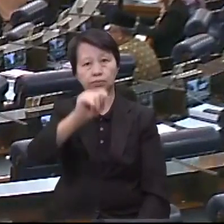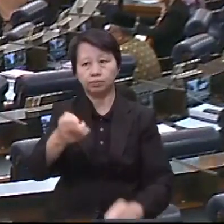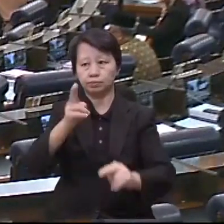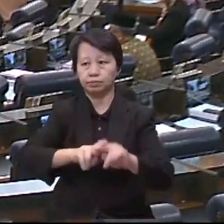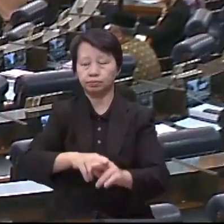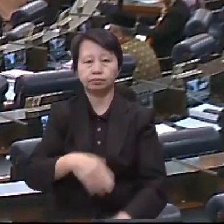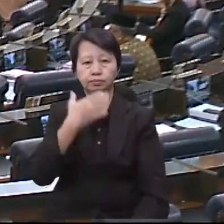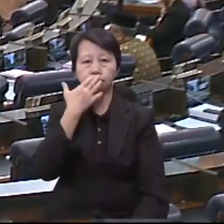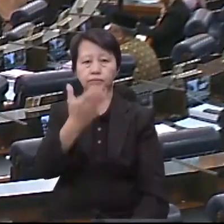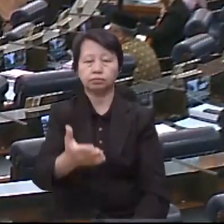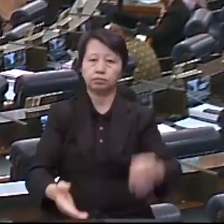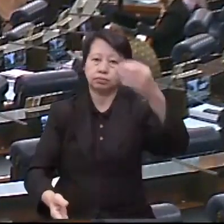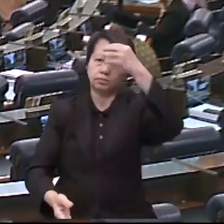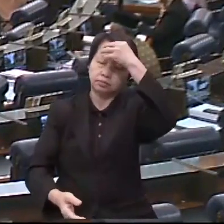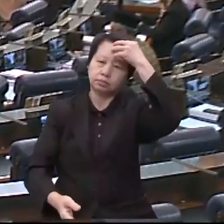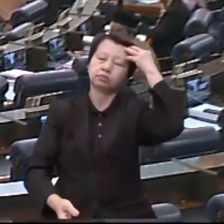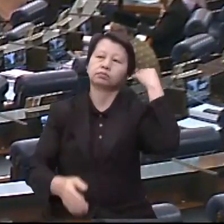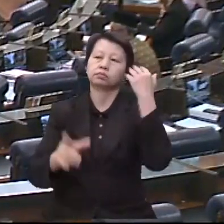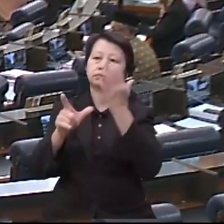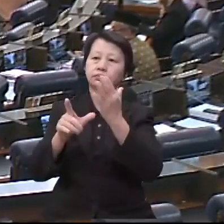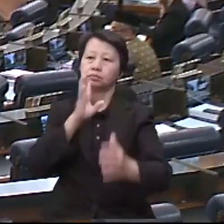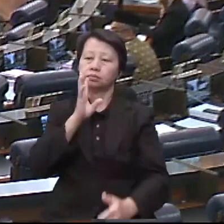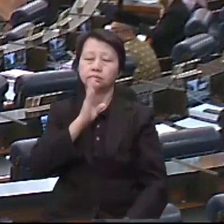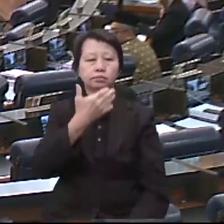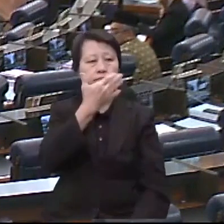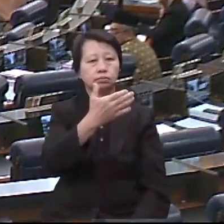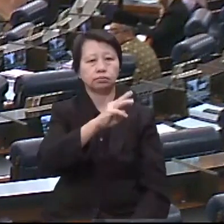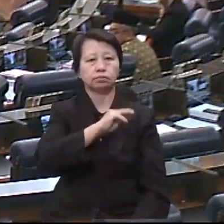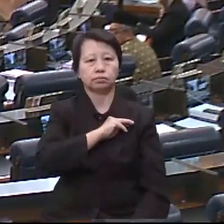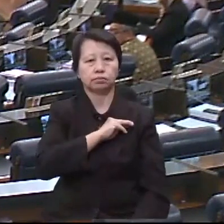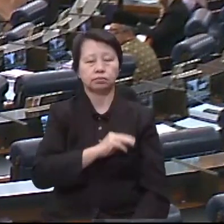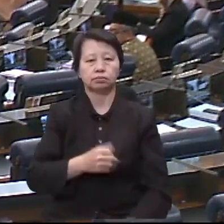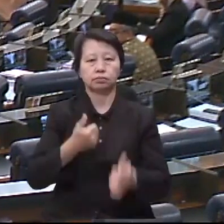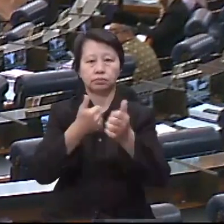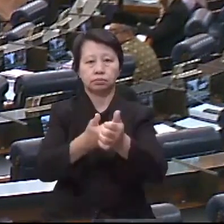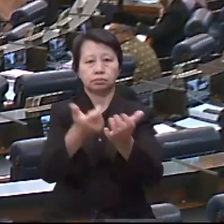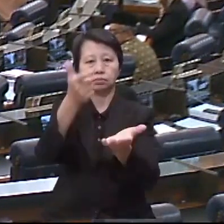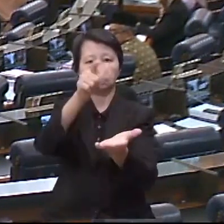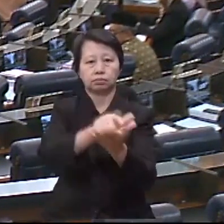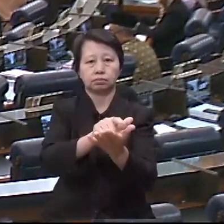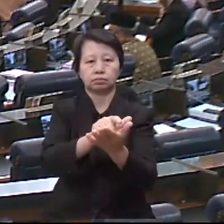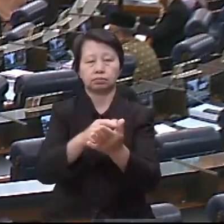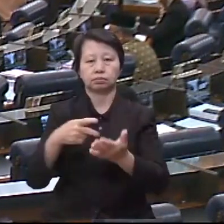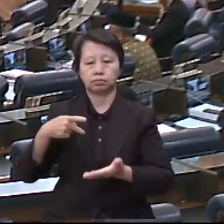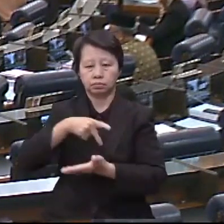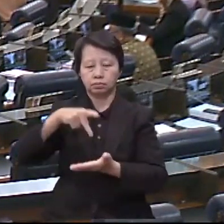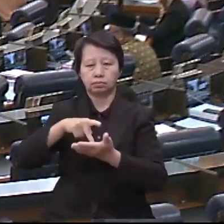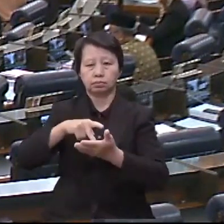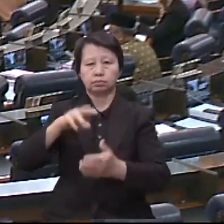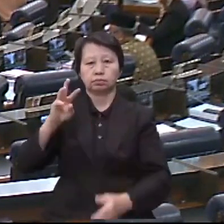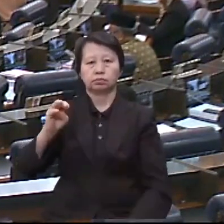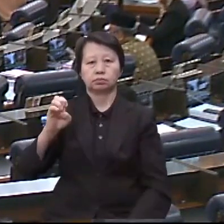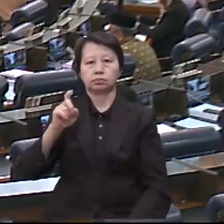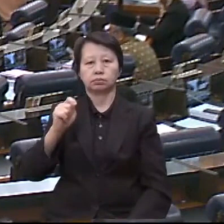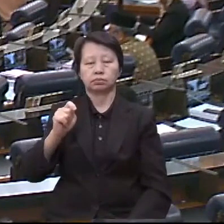Terima kasih kepadaan speaker terima kasih kepada Menteri merujuk kepada laporan yang dikeluarkan oleh pusat meteorologi